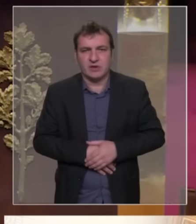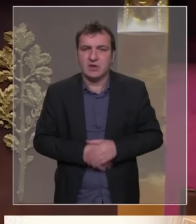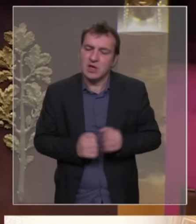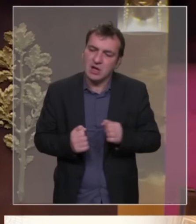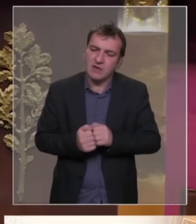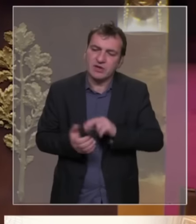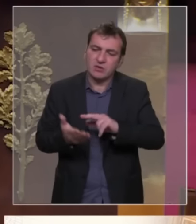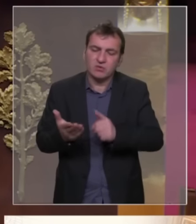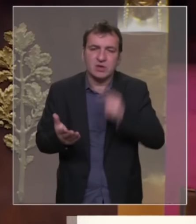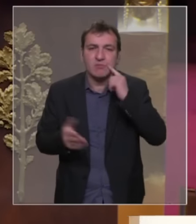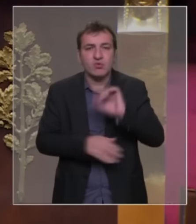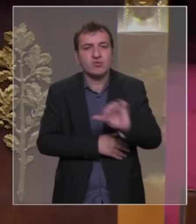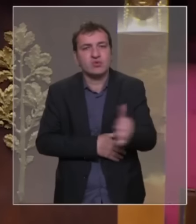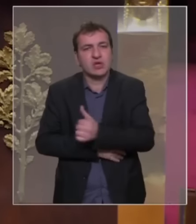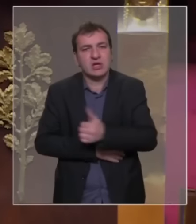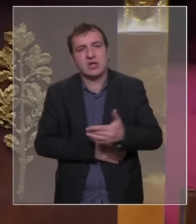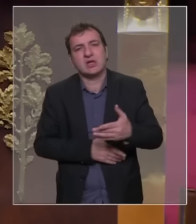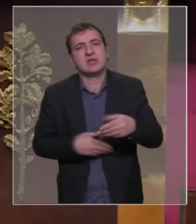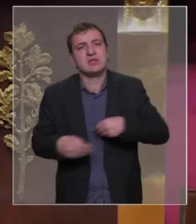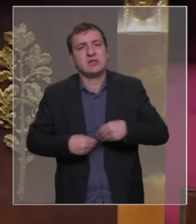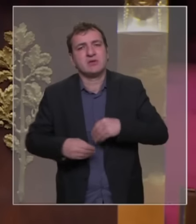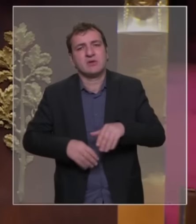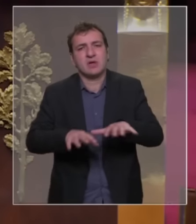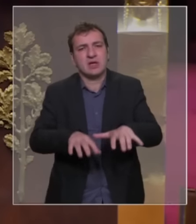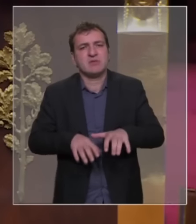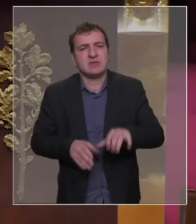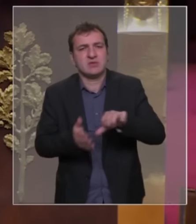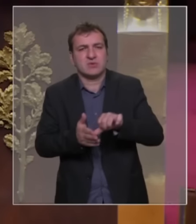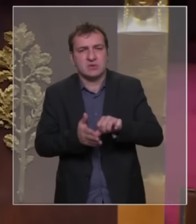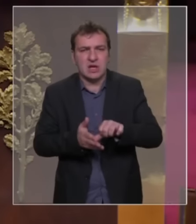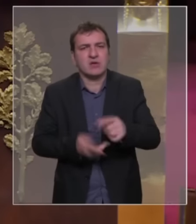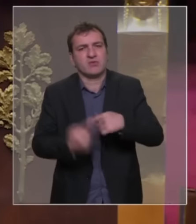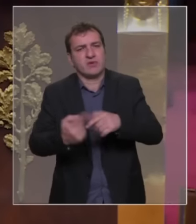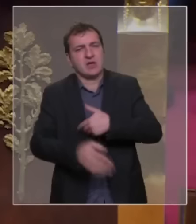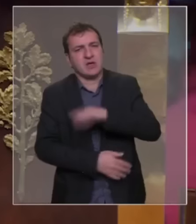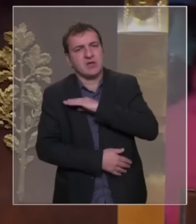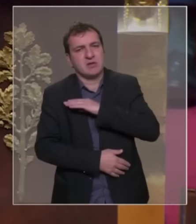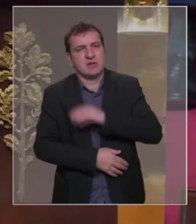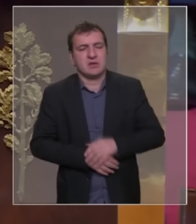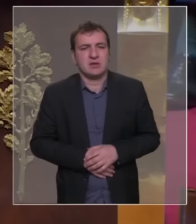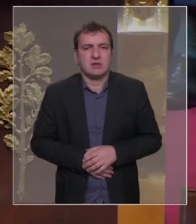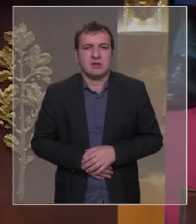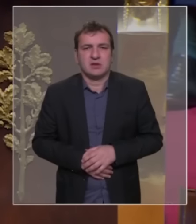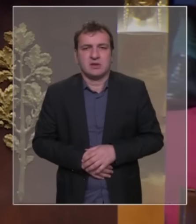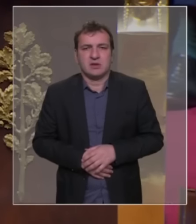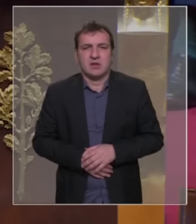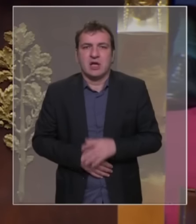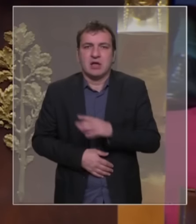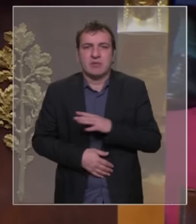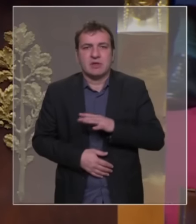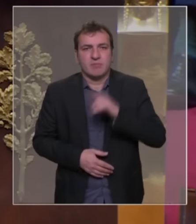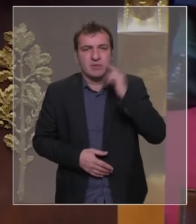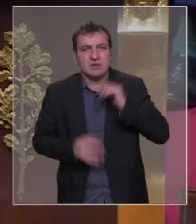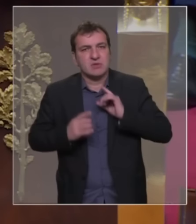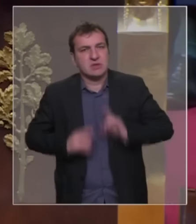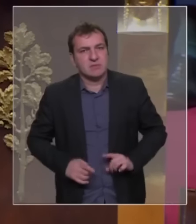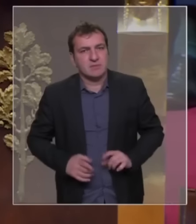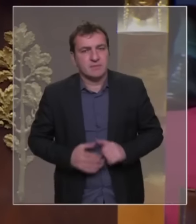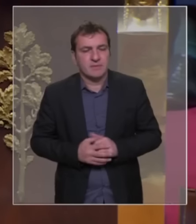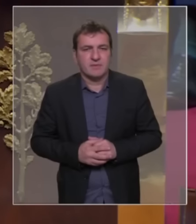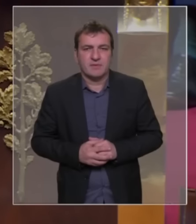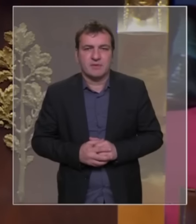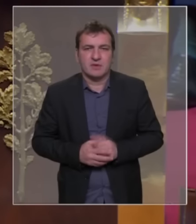responsabilisant chacun des directeurs d'administration centrale. Mesdames et Messieurs les députés, il